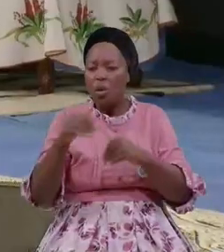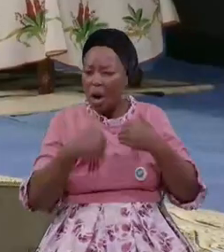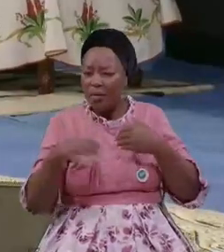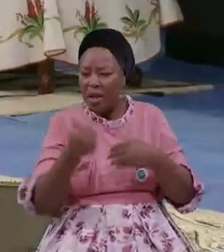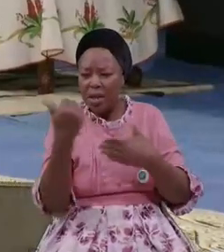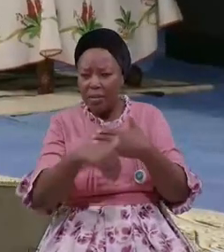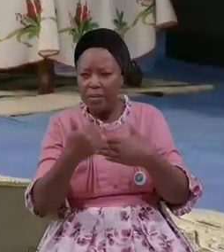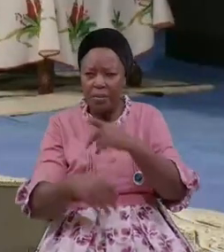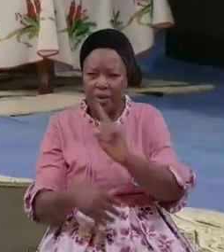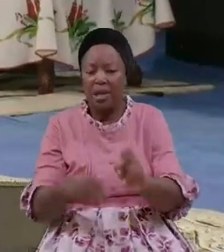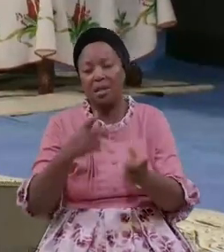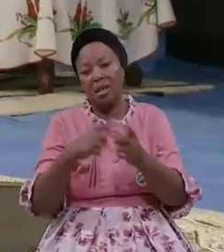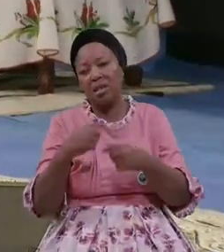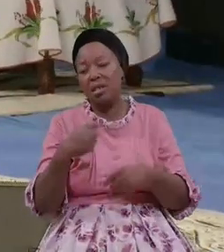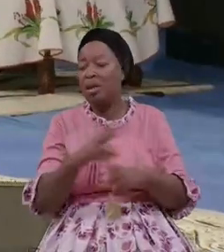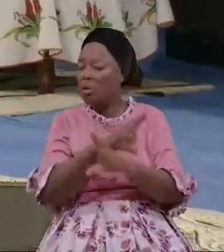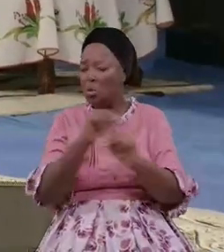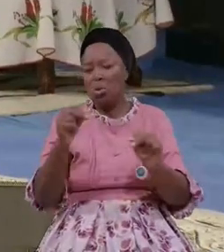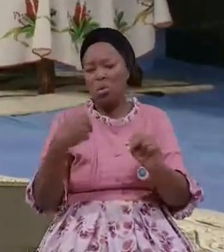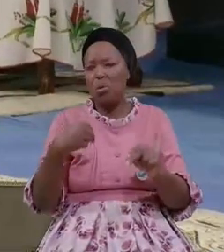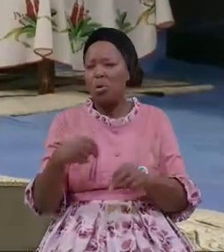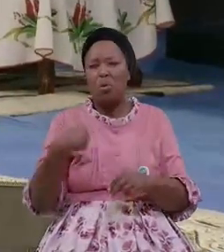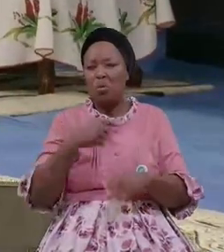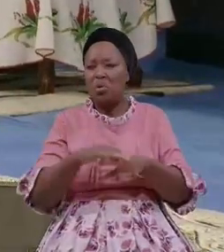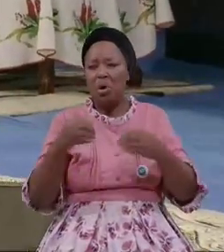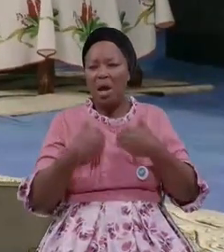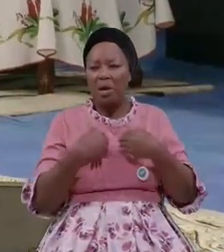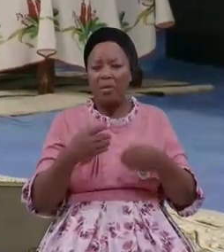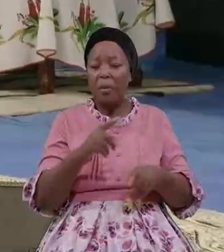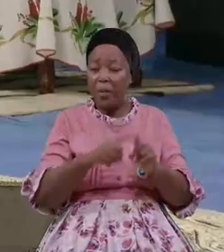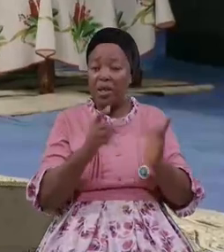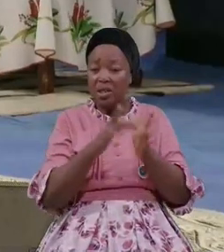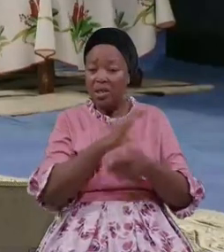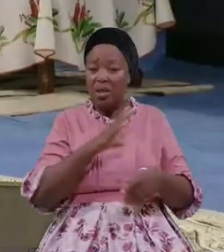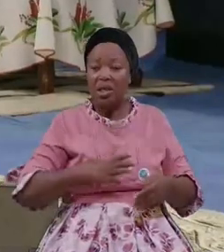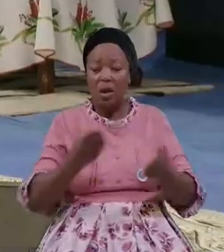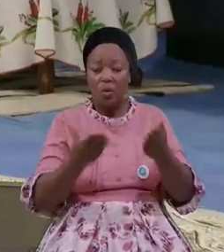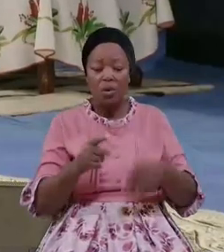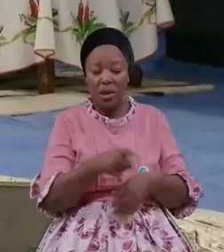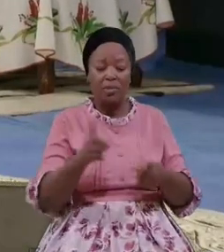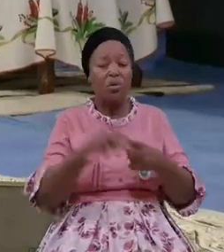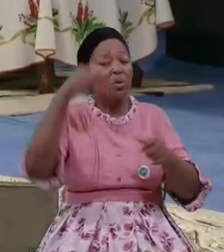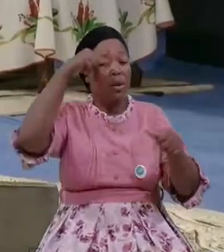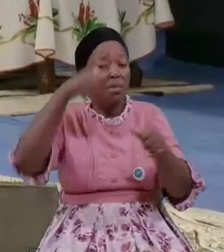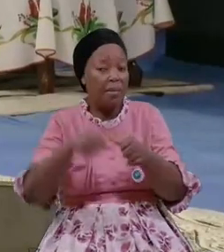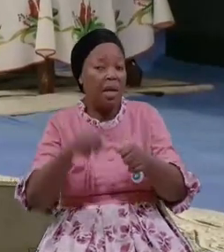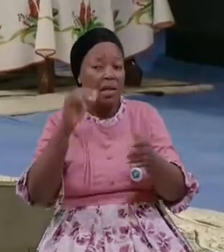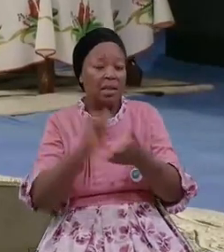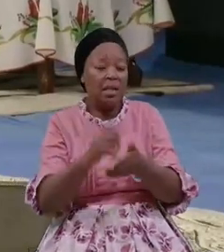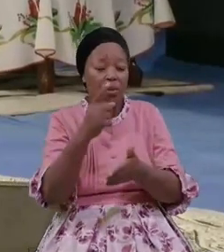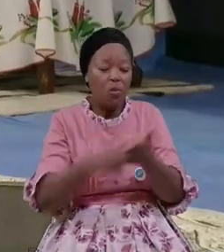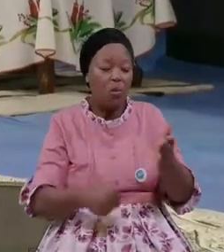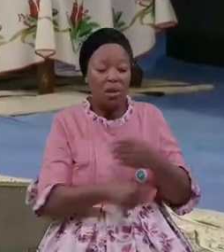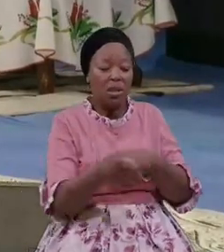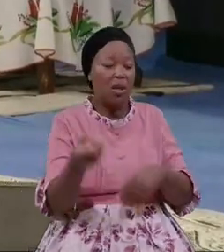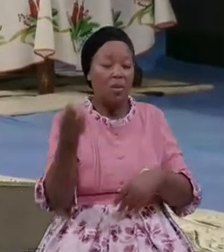pain et disent non il veut il voulait qu'il se rappelle que ce qu'il